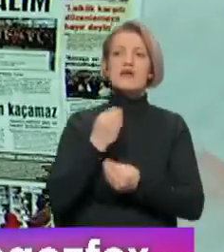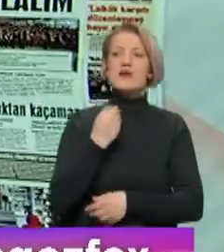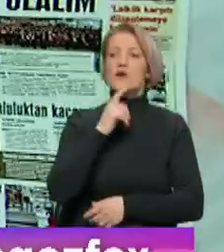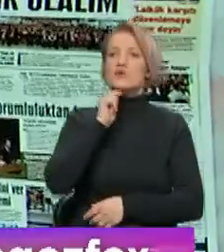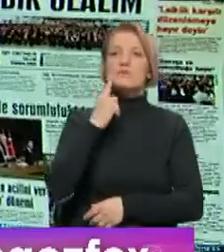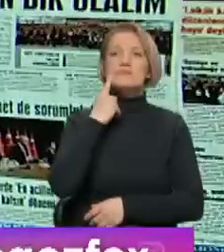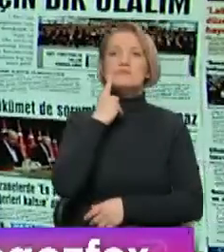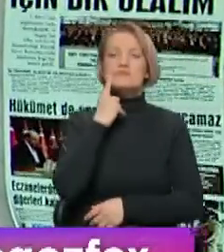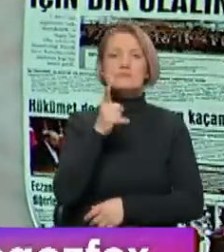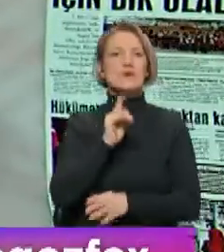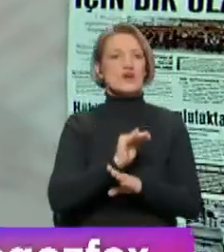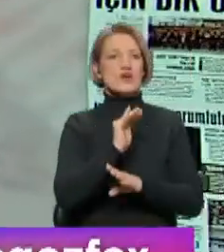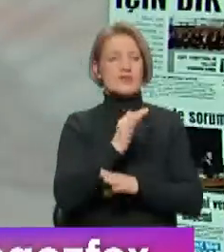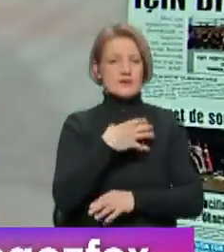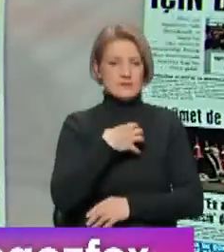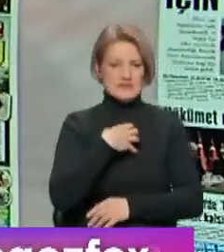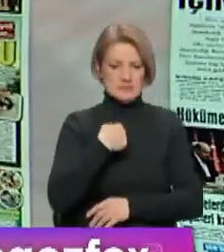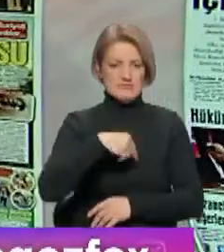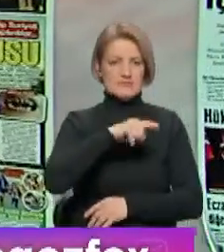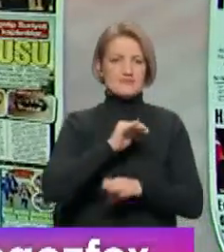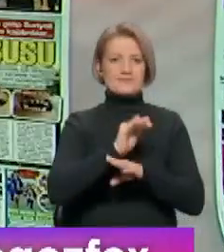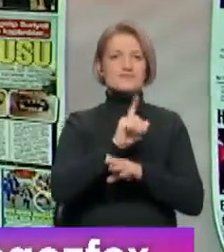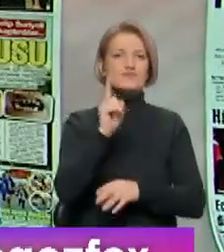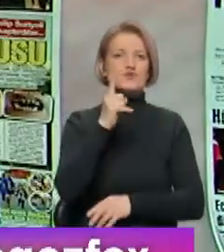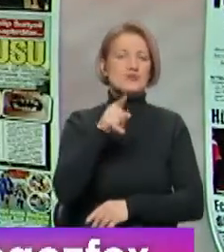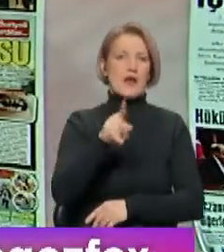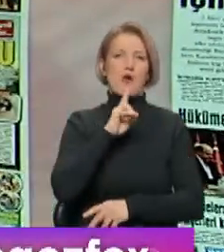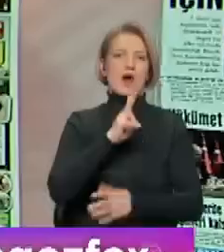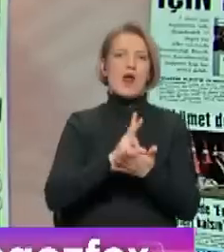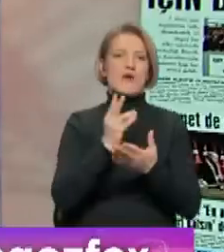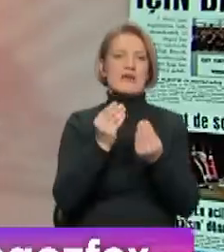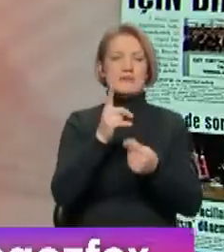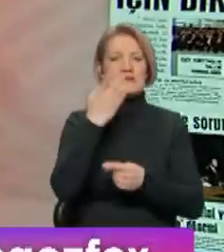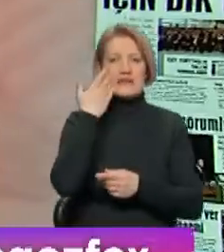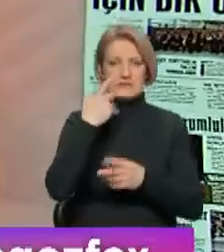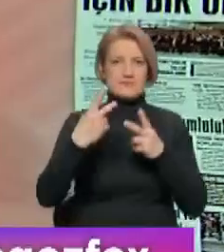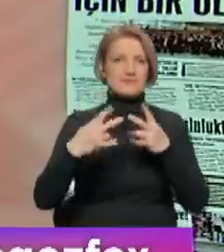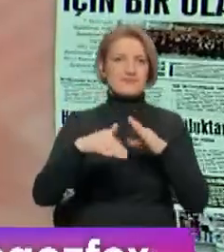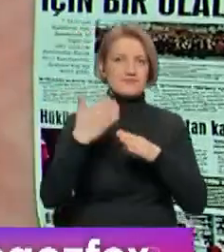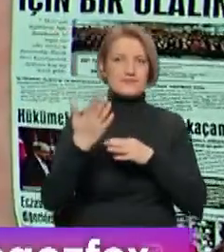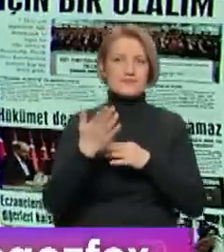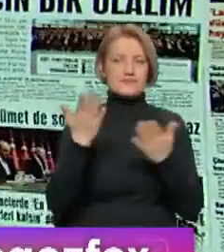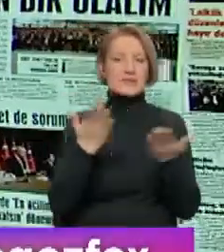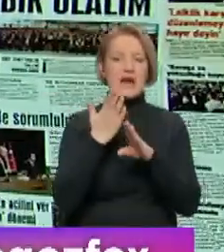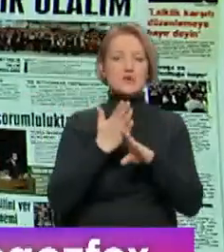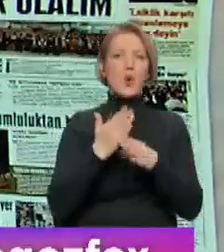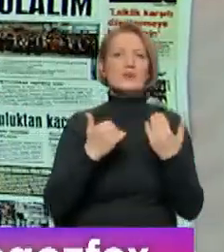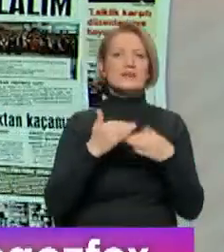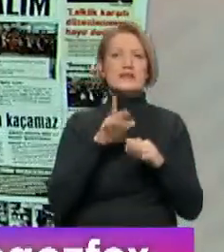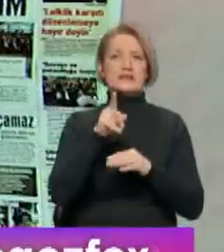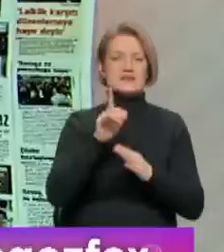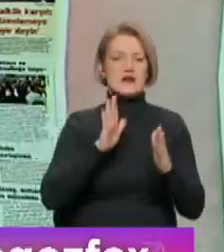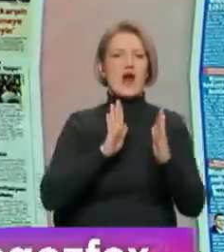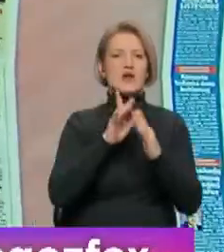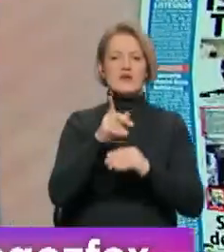ya da yaşadığı yaşatılan müjdelere Ondan sonra da bir karar verecek bakın bir izleyicimiz yazmış eğer doğru değilse sizin